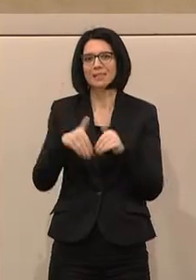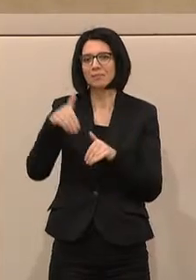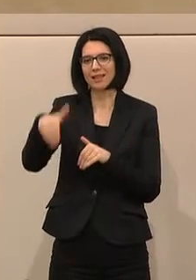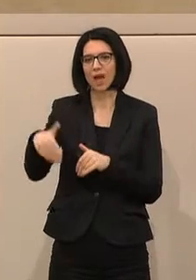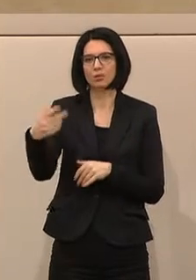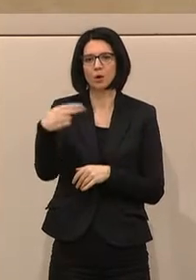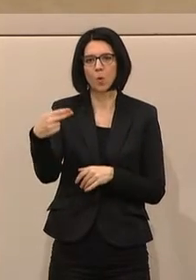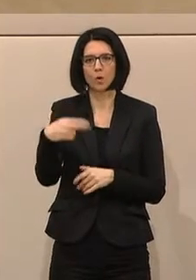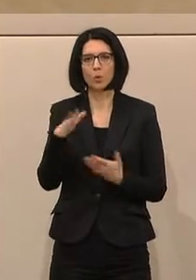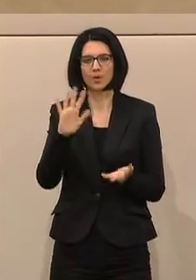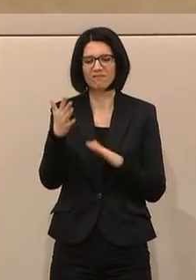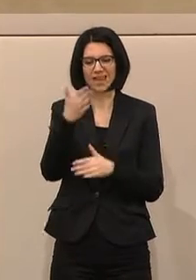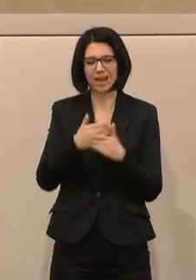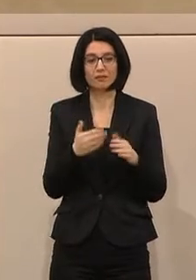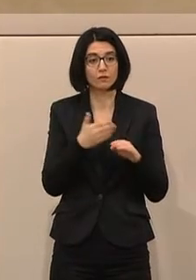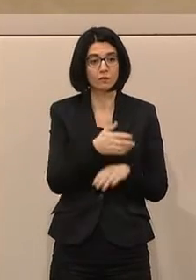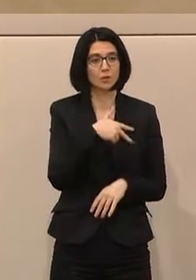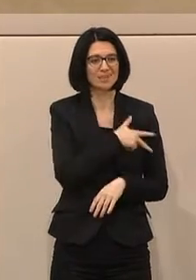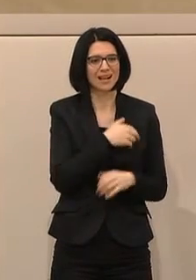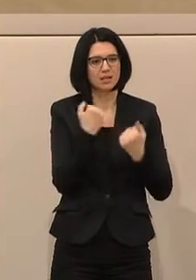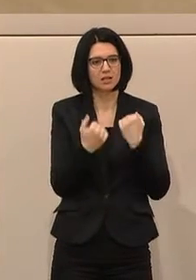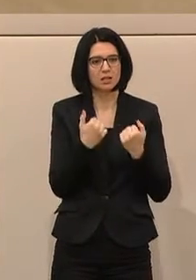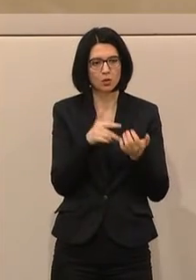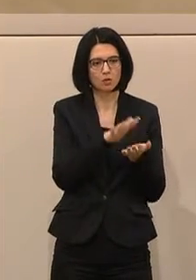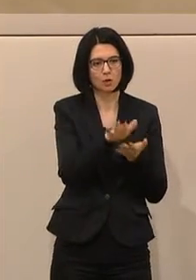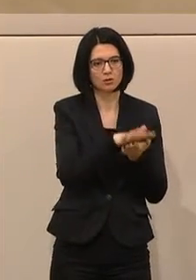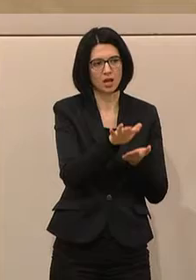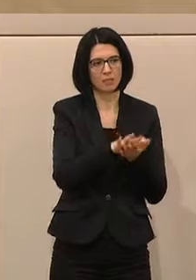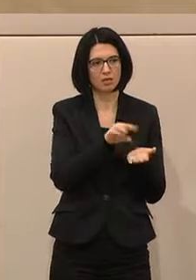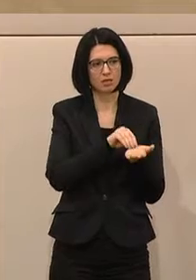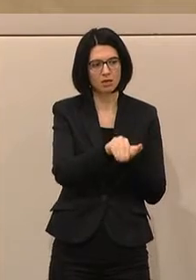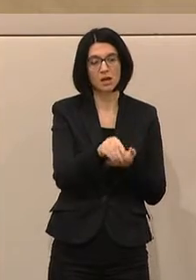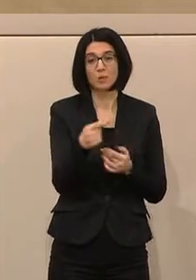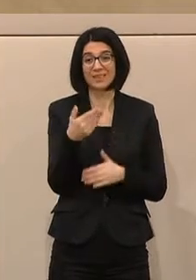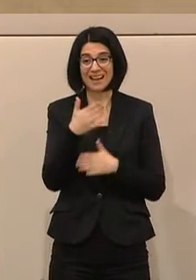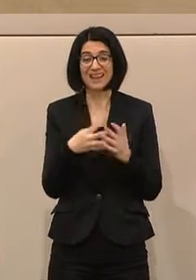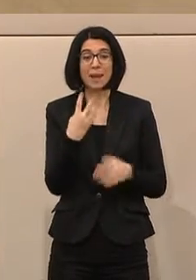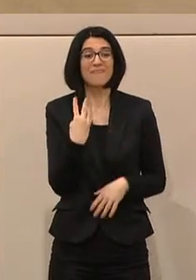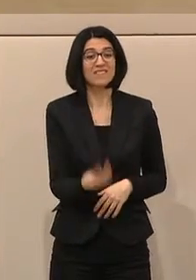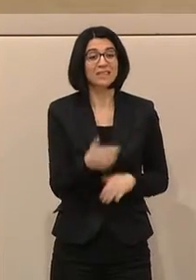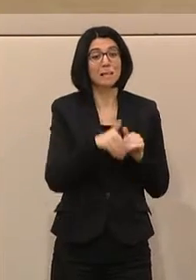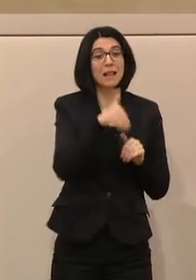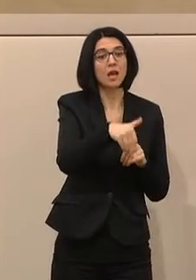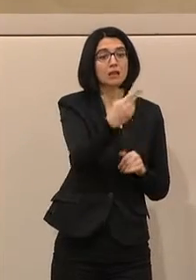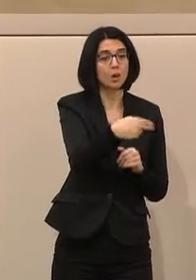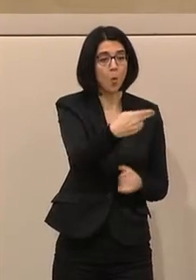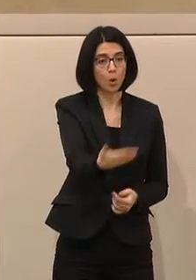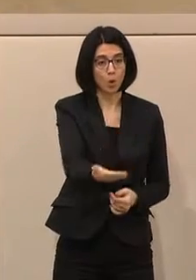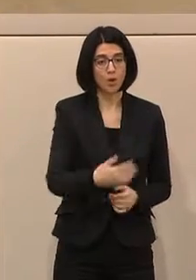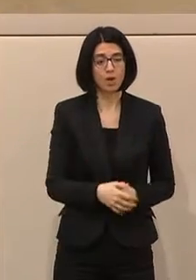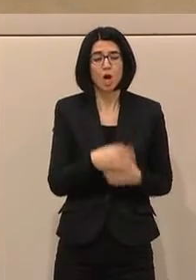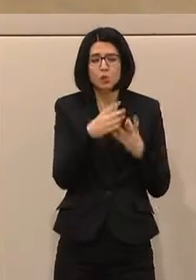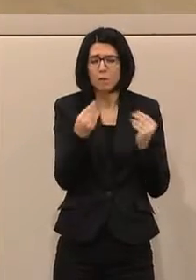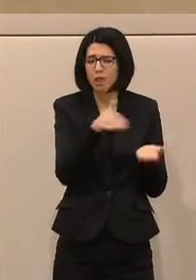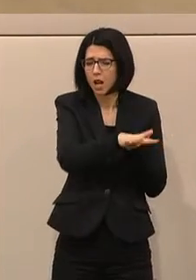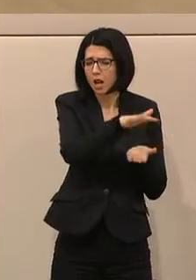Milliarden Euro etwa die Hälfte für soziale Sicherung aus. Die Hälfte bedeutet 40 Milliarden Euro. Wir geben so